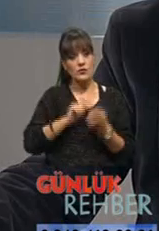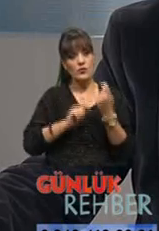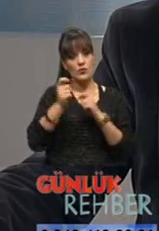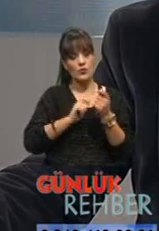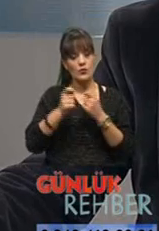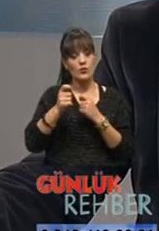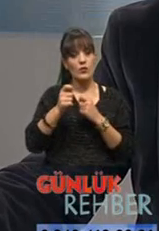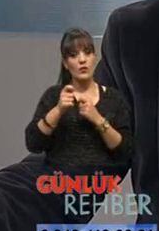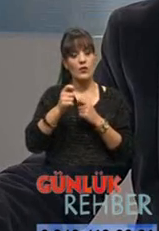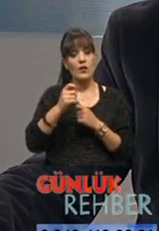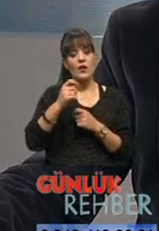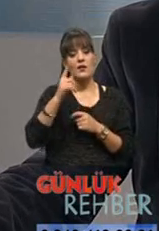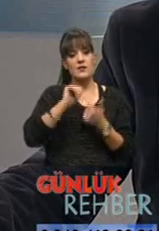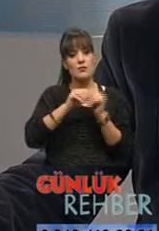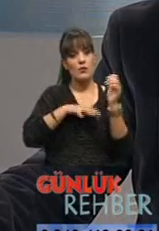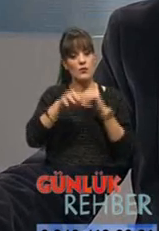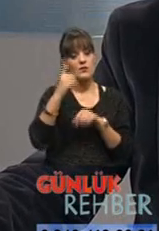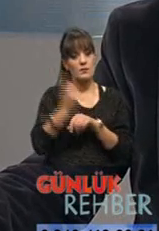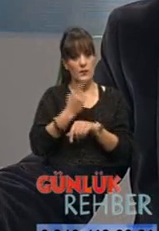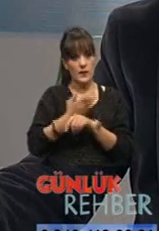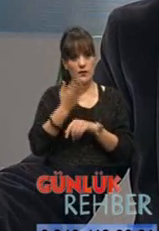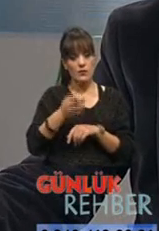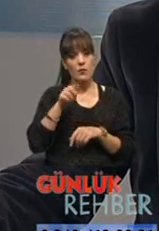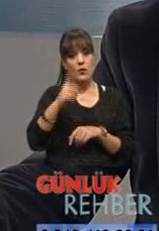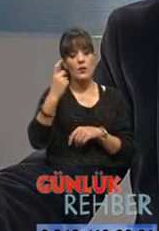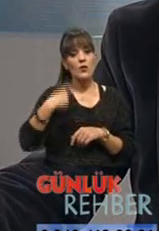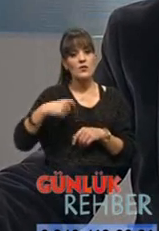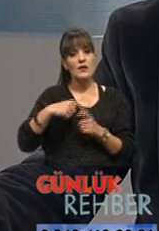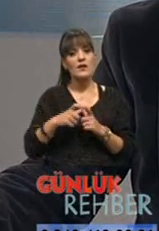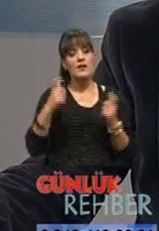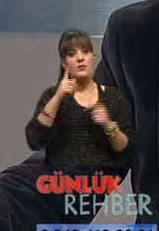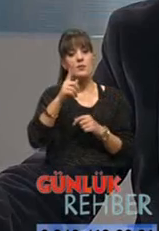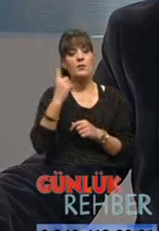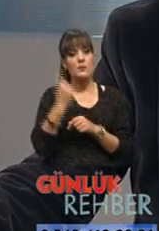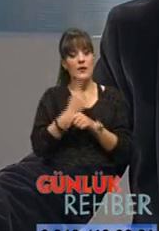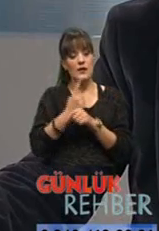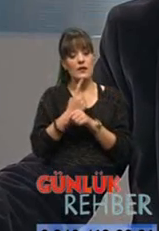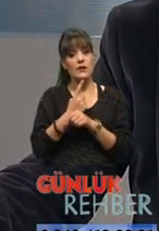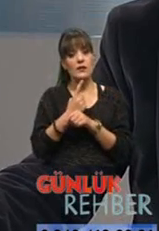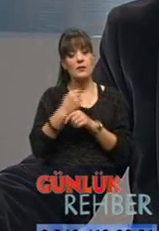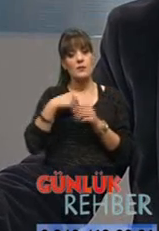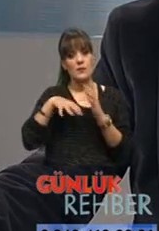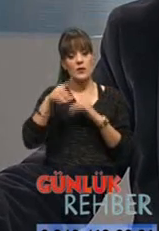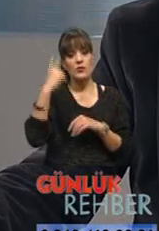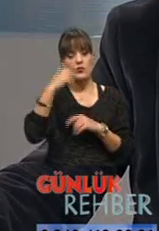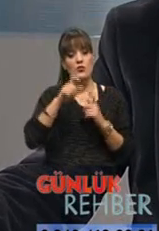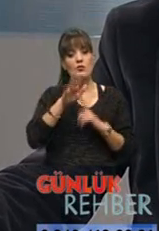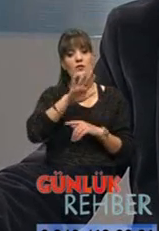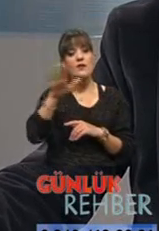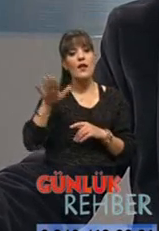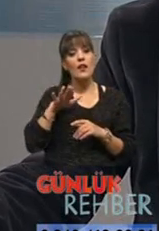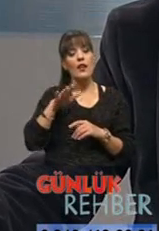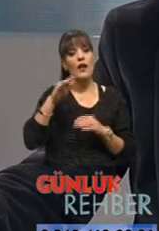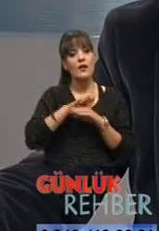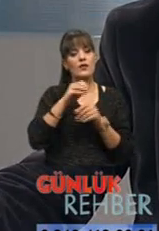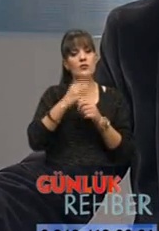uygulanan spor branşlarından bir tanesi. Böyle bir özelliği de geliştiren bir branş. Dolayısıyla sosyal hayatta size çok